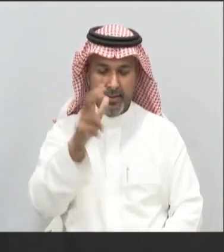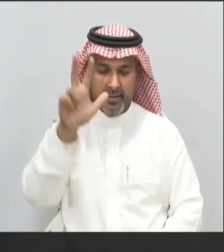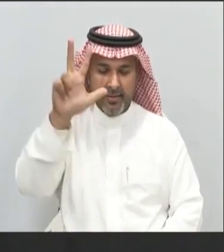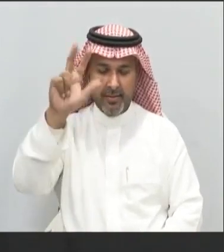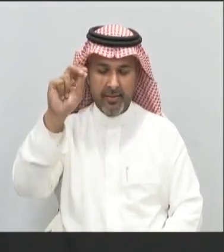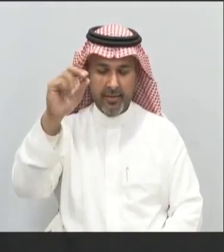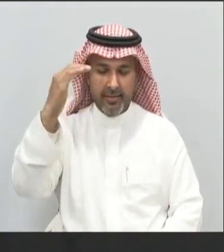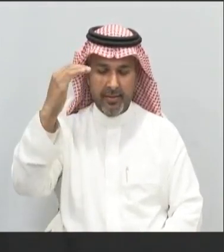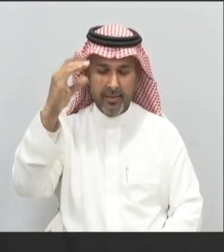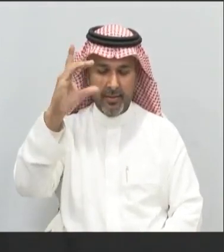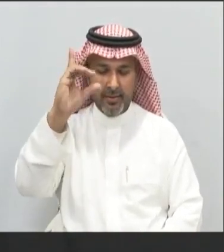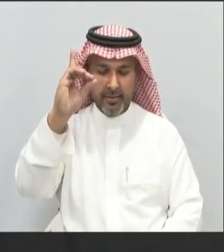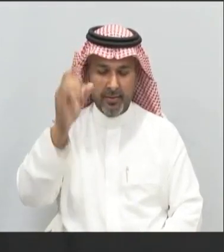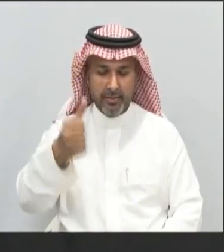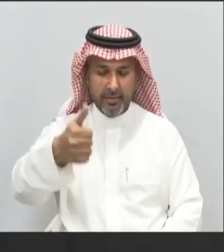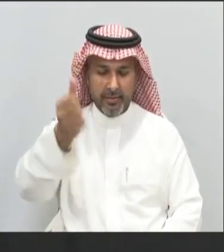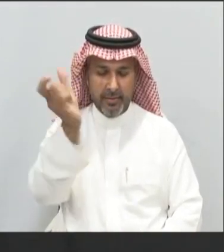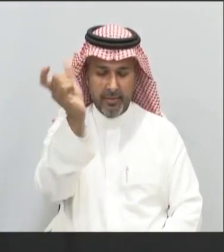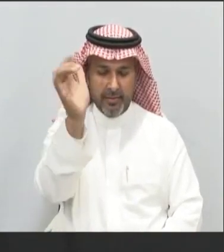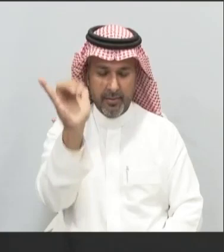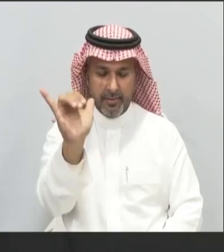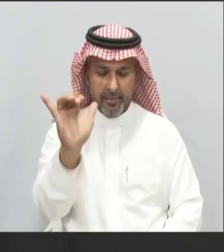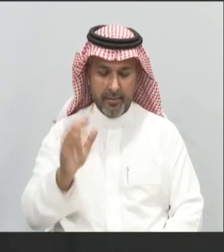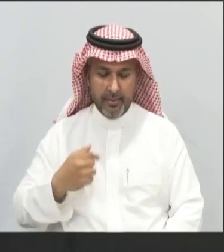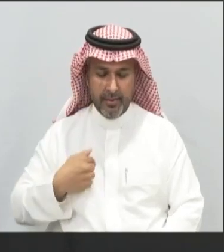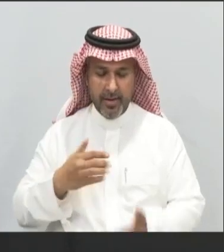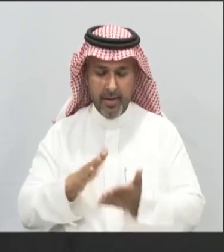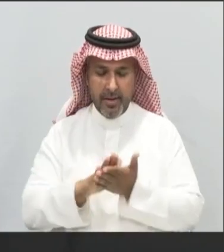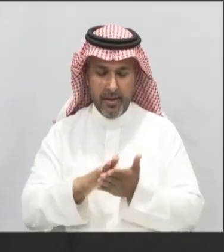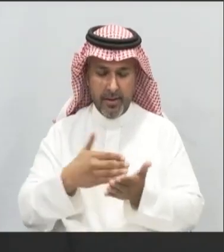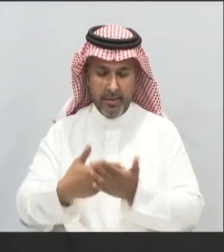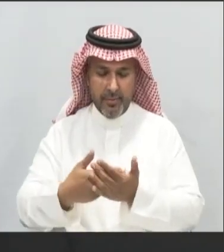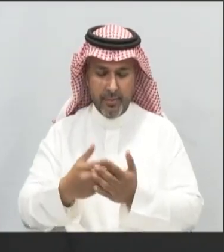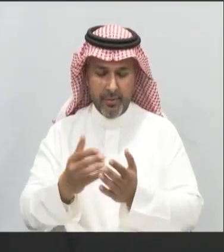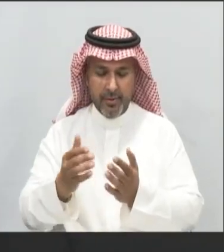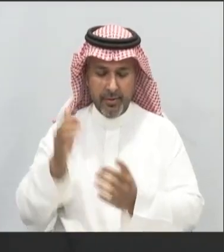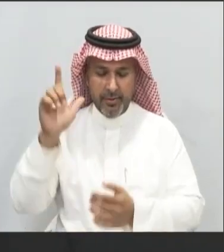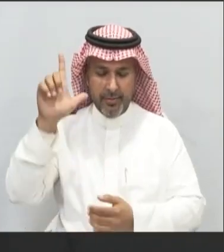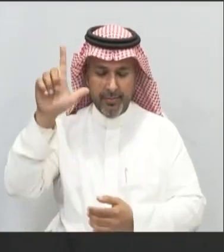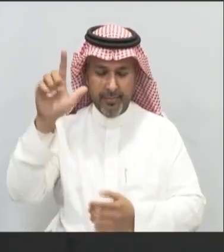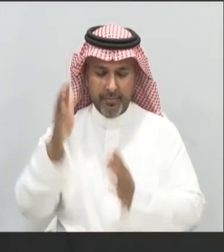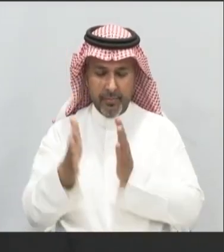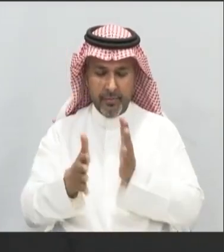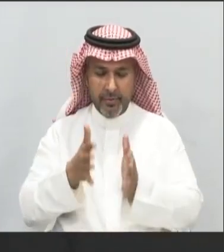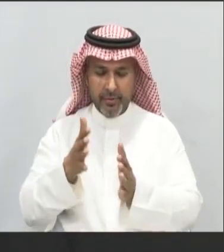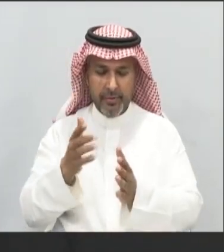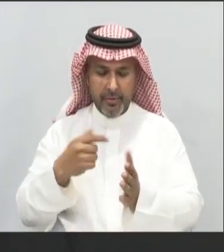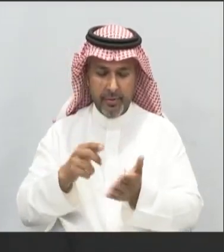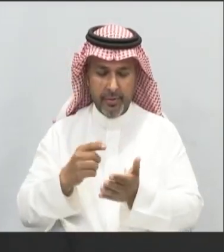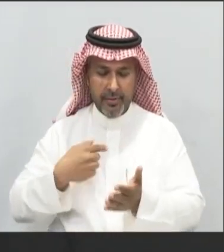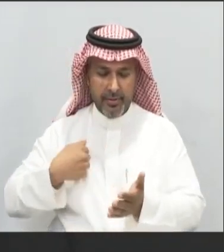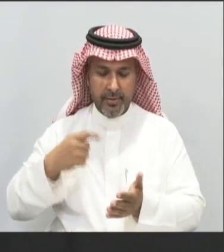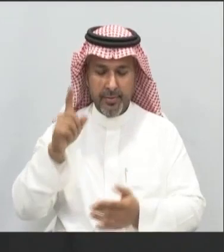القحطاني ويرافقني في لغه الاشاره زميلي الاستاذ بدر الحمود بمشيئه الله نستكمل واياكم دروس ماده